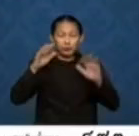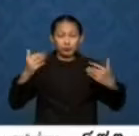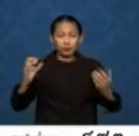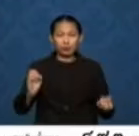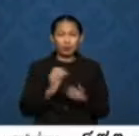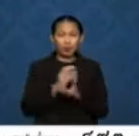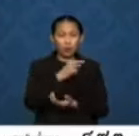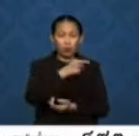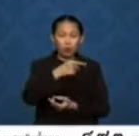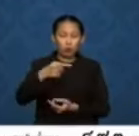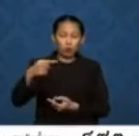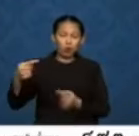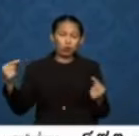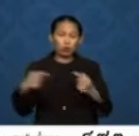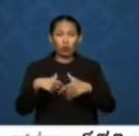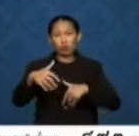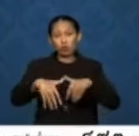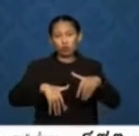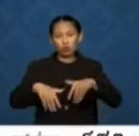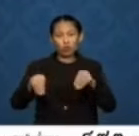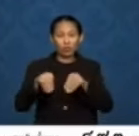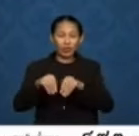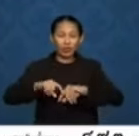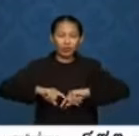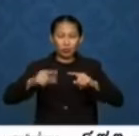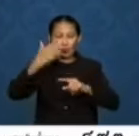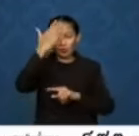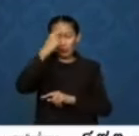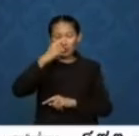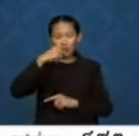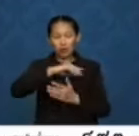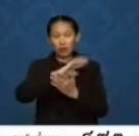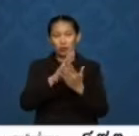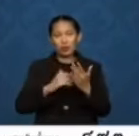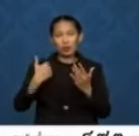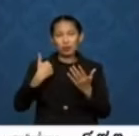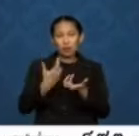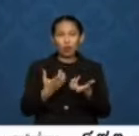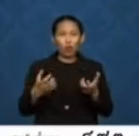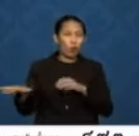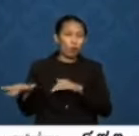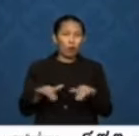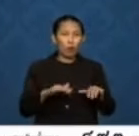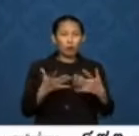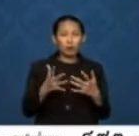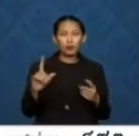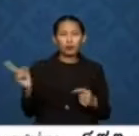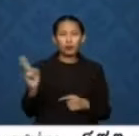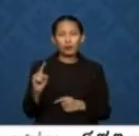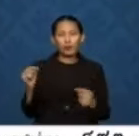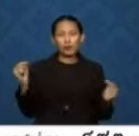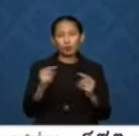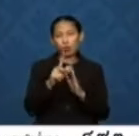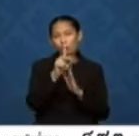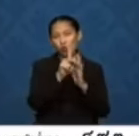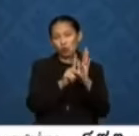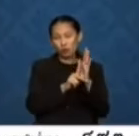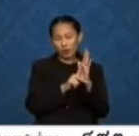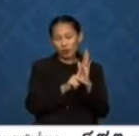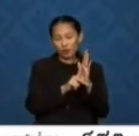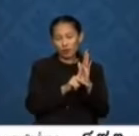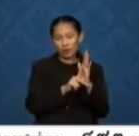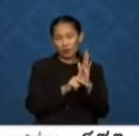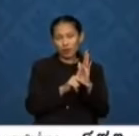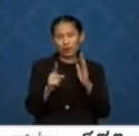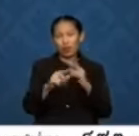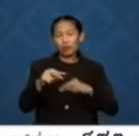บต่อชุมชนข้างเคียงแต่นั่นก็เพราะประเทศไทยของเราค่ะขาดเครื่องมือที่สำคัญนั่นก็คือเรื่องของกฎหมายในการ